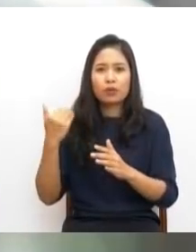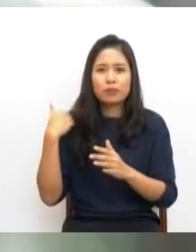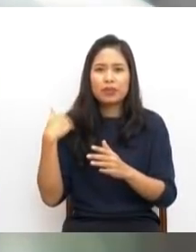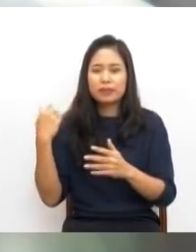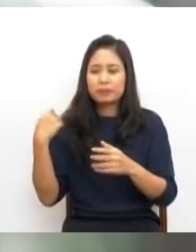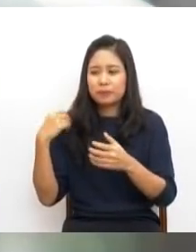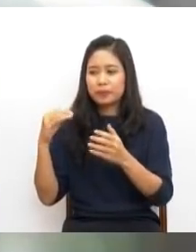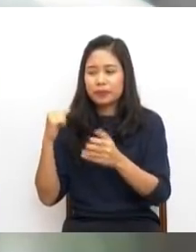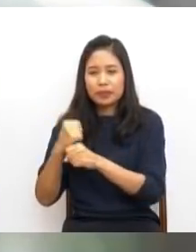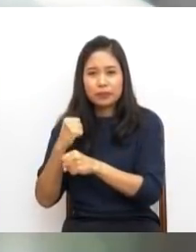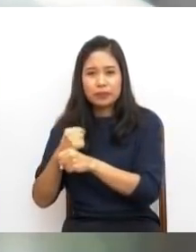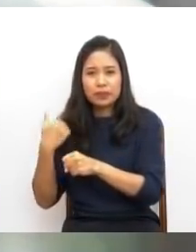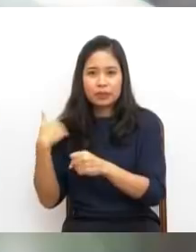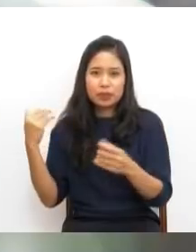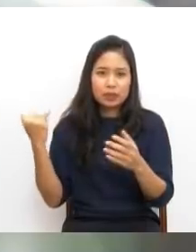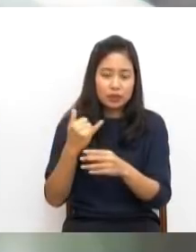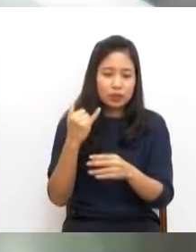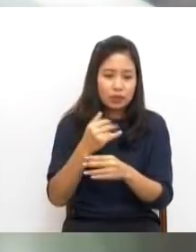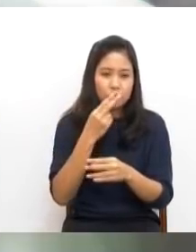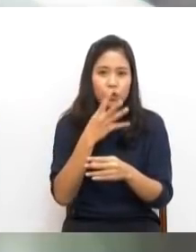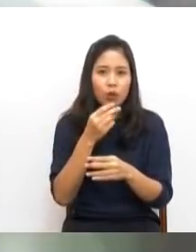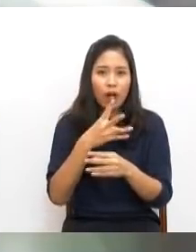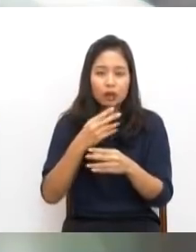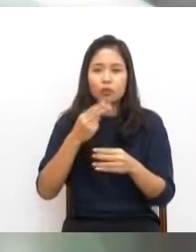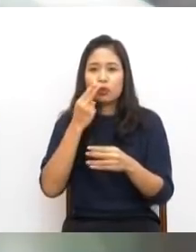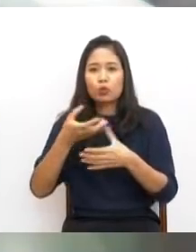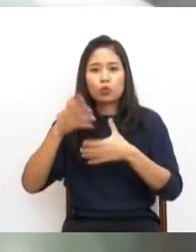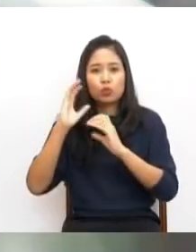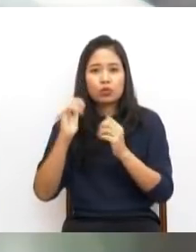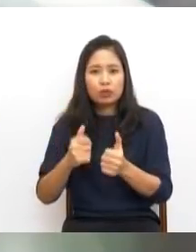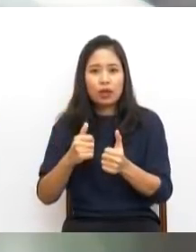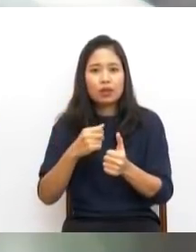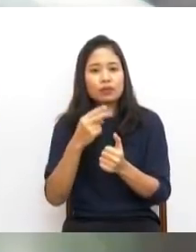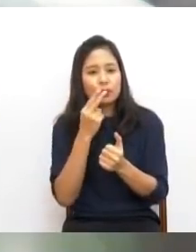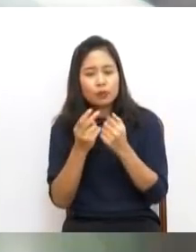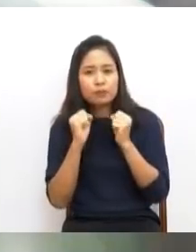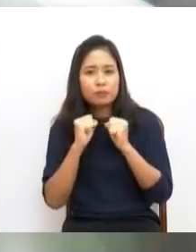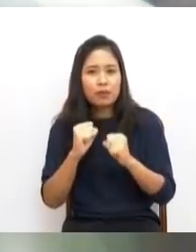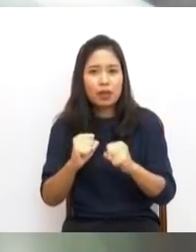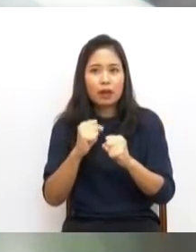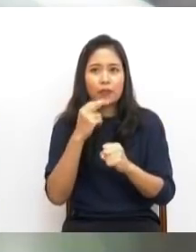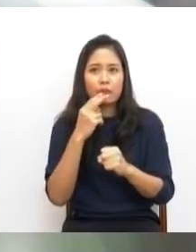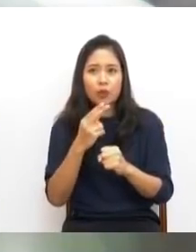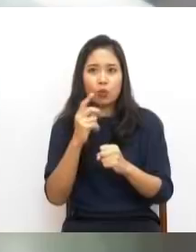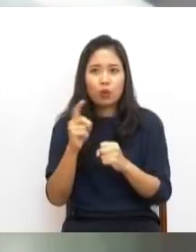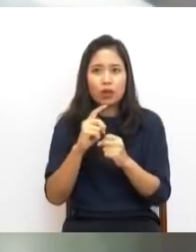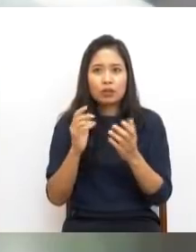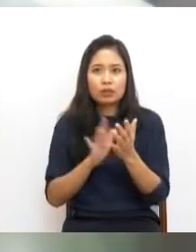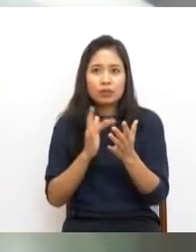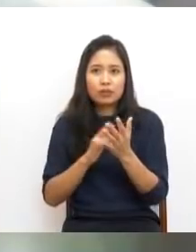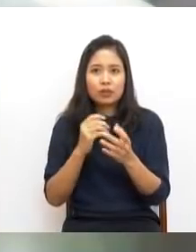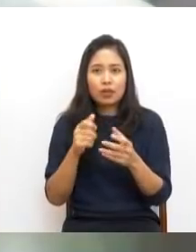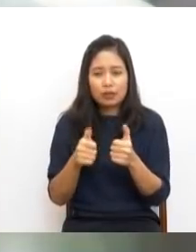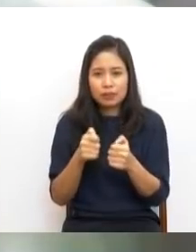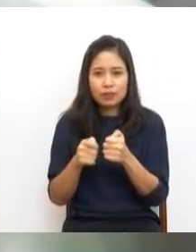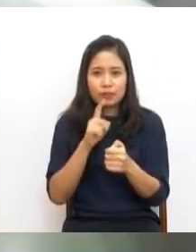ลน์ไม่ได้มาดูไลฟ์ไม่ได้ก็จะตามมาดูหรือว่าบางคนก็มีความพยายามที่จะดูมากอย่างเช่นก็จะพิมพ์มาว่าเราจะถามทุกครั้งว่า